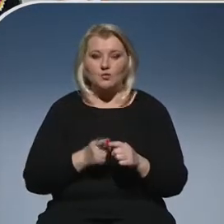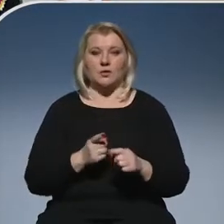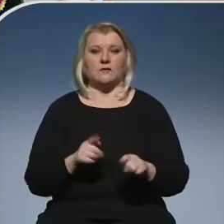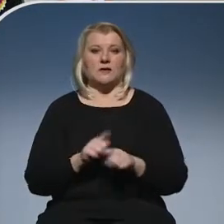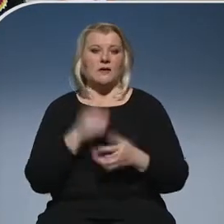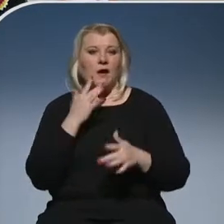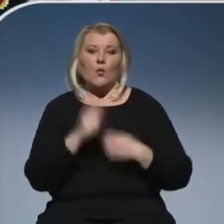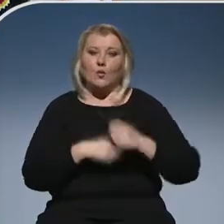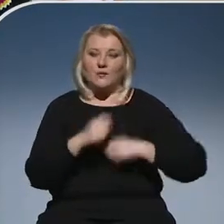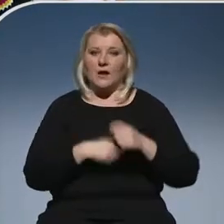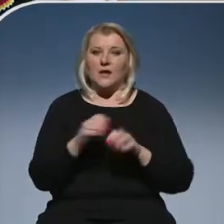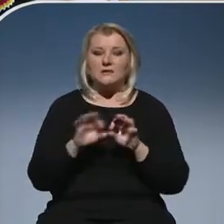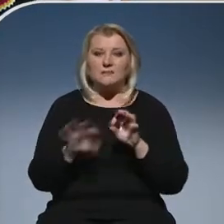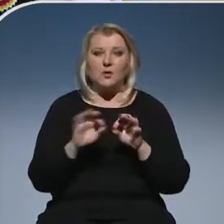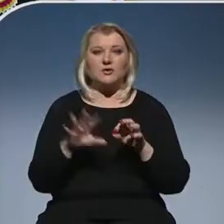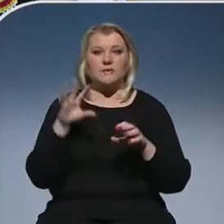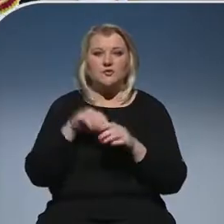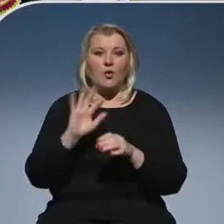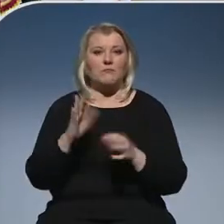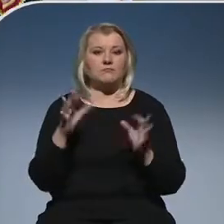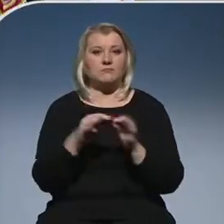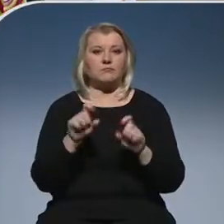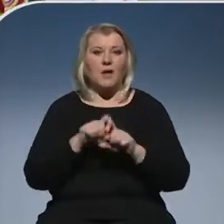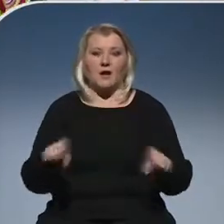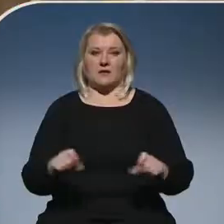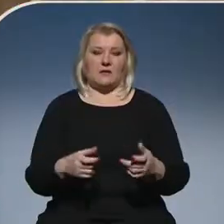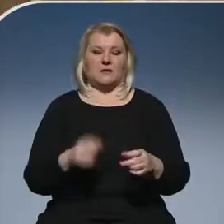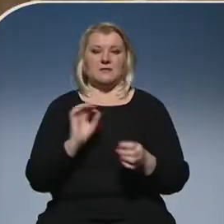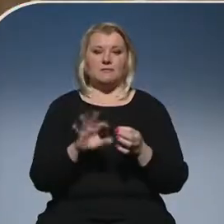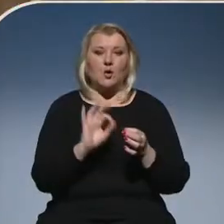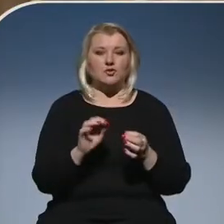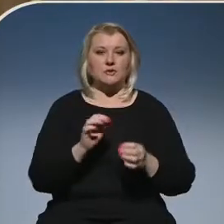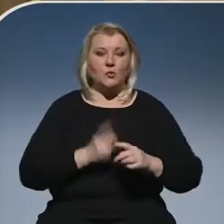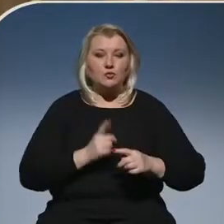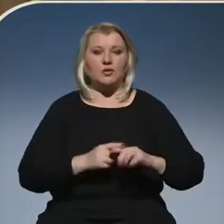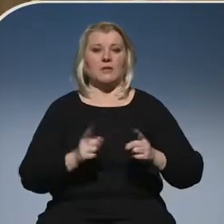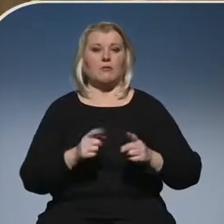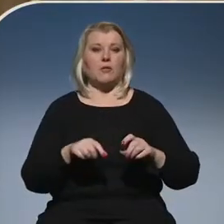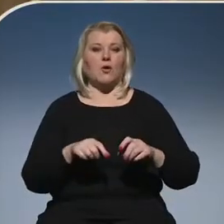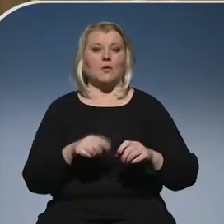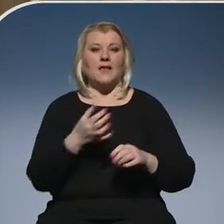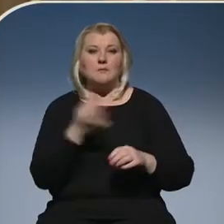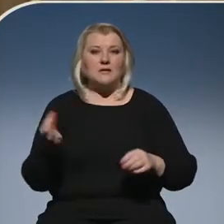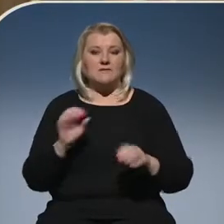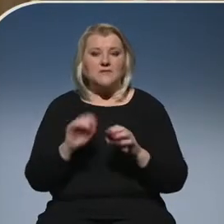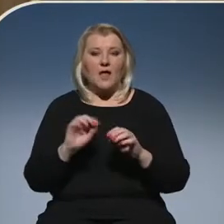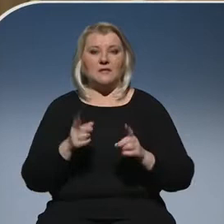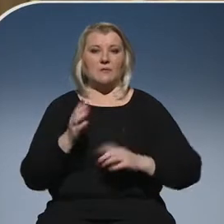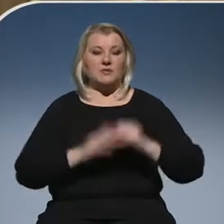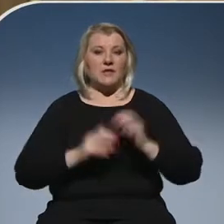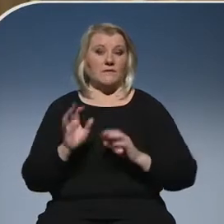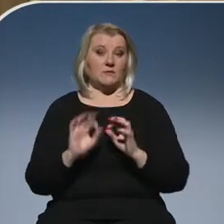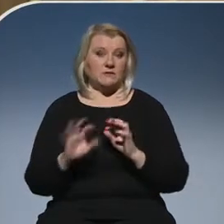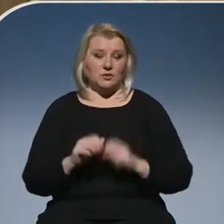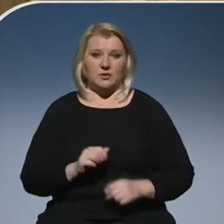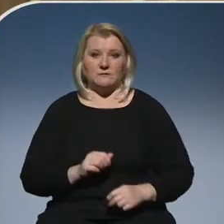spořit v rámci těch běžných bankovních produktů, ať už to jsou právě spořící účty, terminované vklady, stavební spoření, kde jednak ta situace